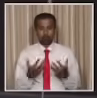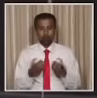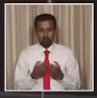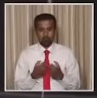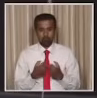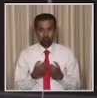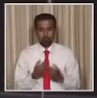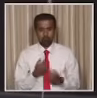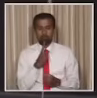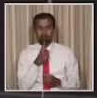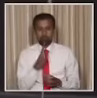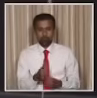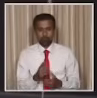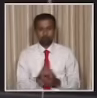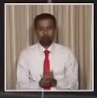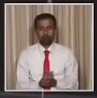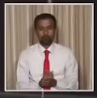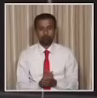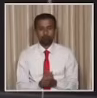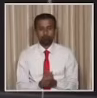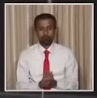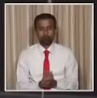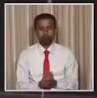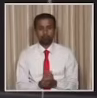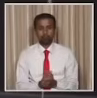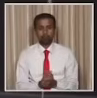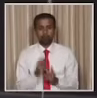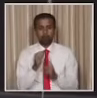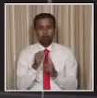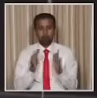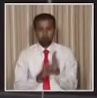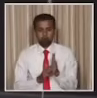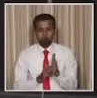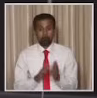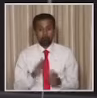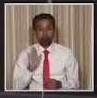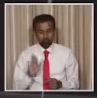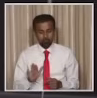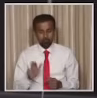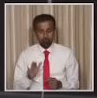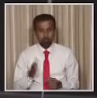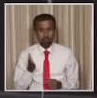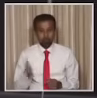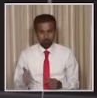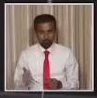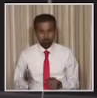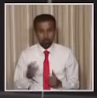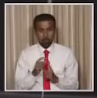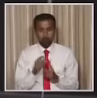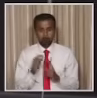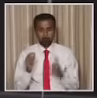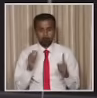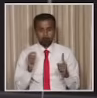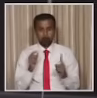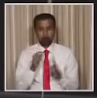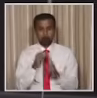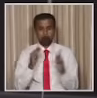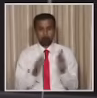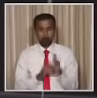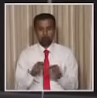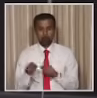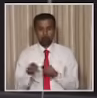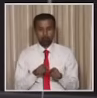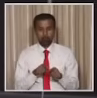ඒ ගැන කියනවා. ඒක නිසා අගමැතිතුමා තමයි මේ පාර්ලිමේන්තුවේ අගමැතිවරයා